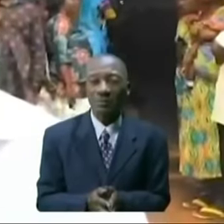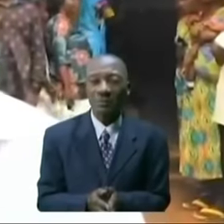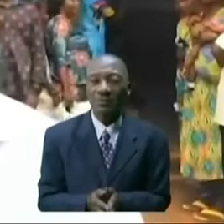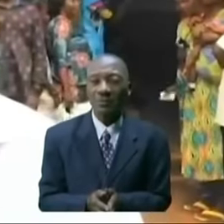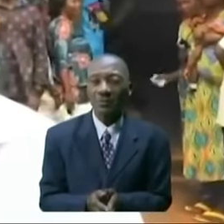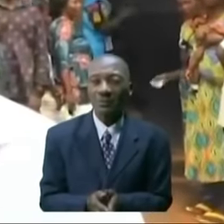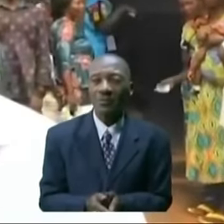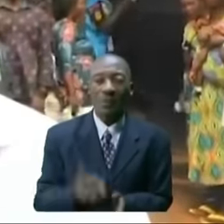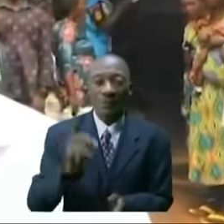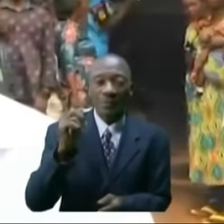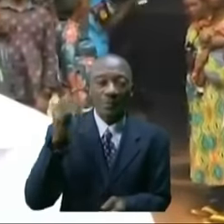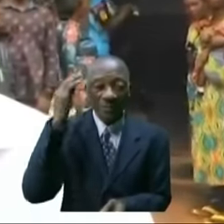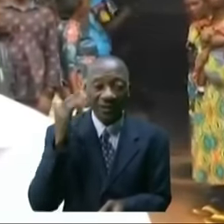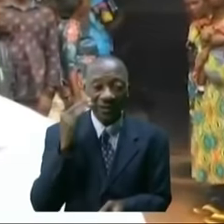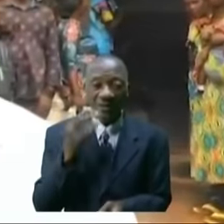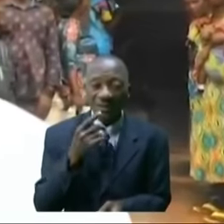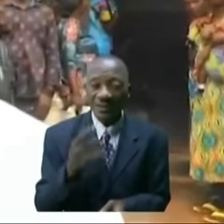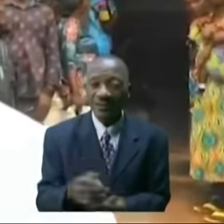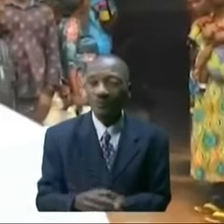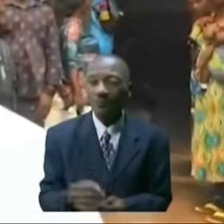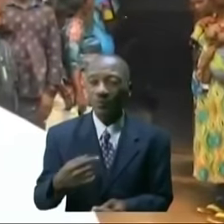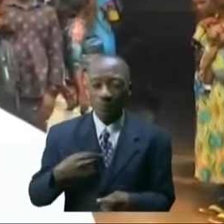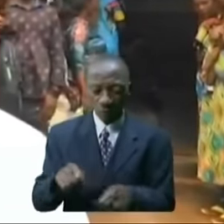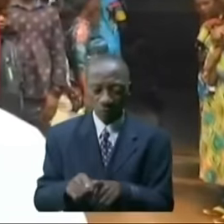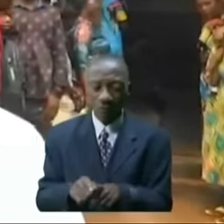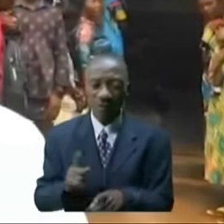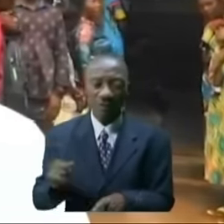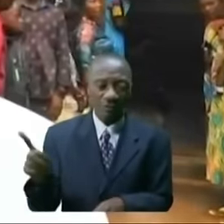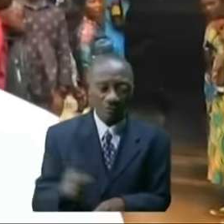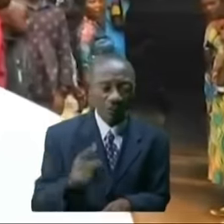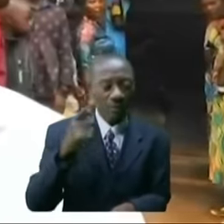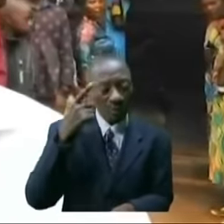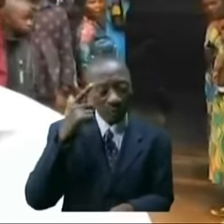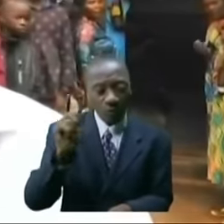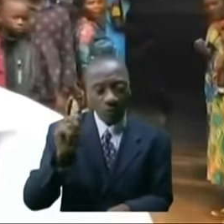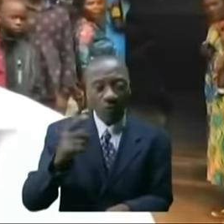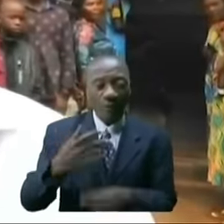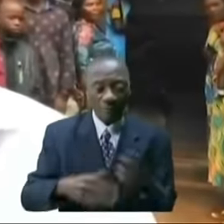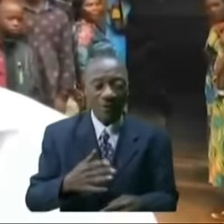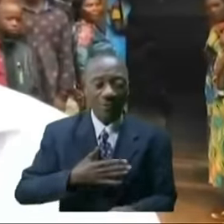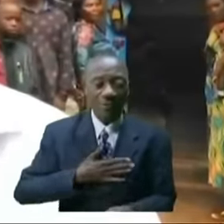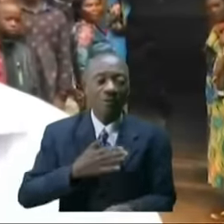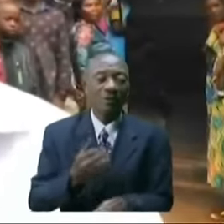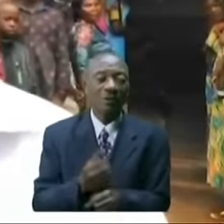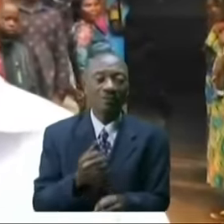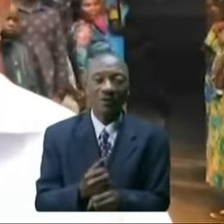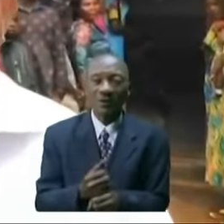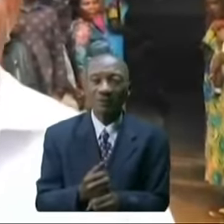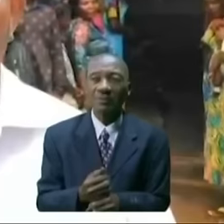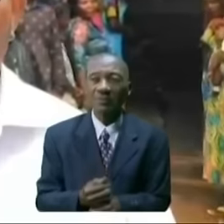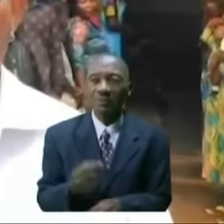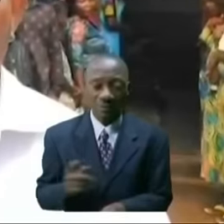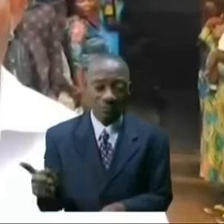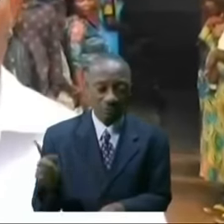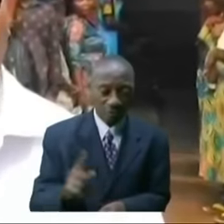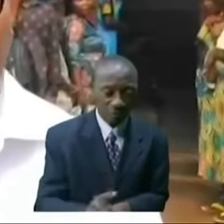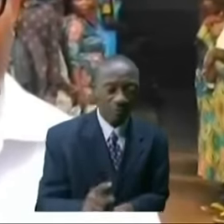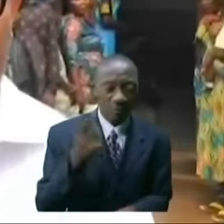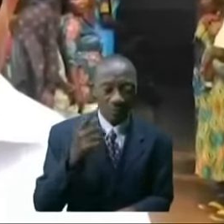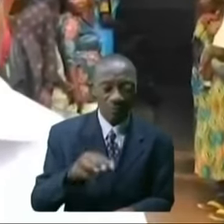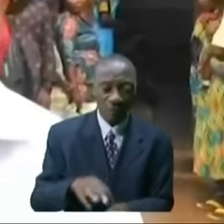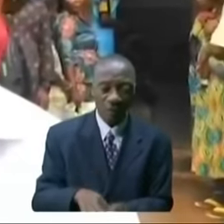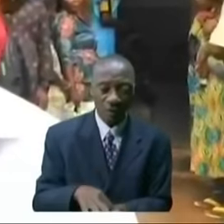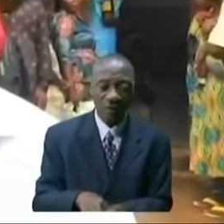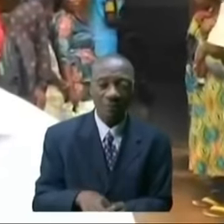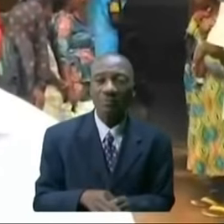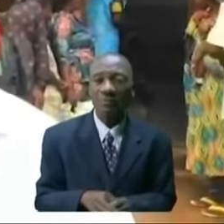Moi pour ma part je suis venu m'acquitter de ce devoir civique ici à Kasenga dans ma circonscription à double